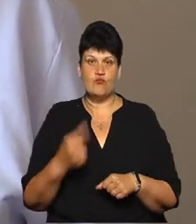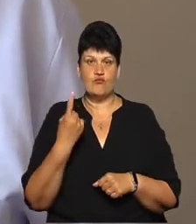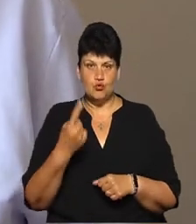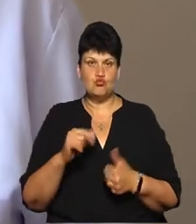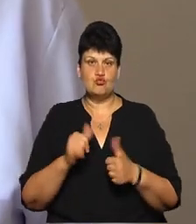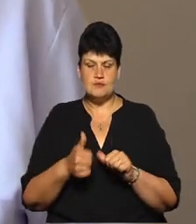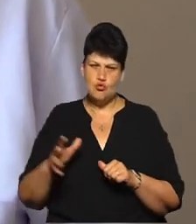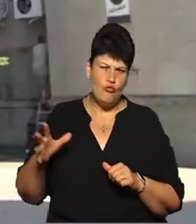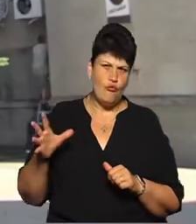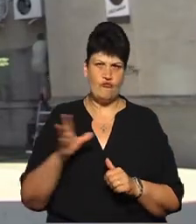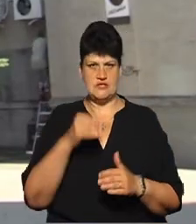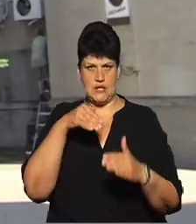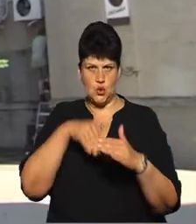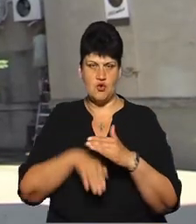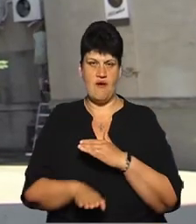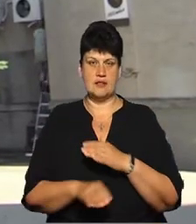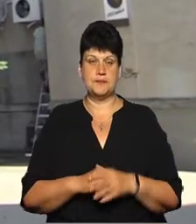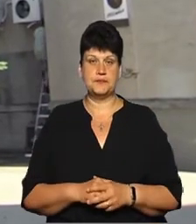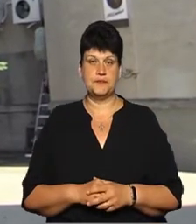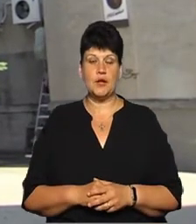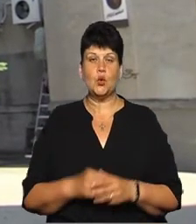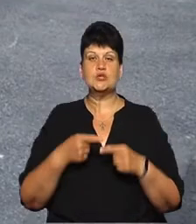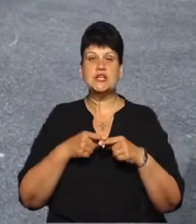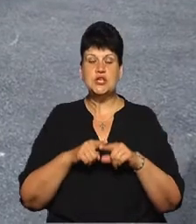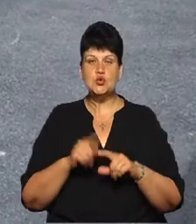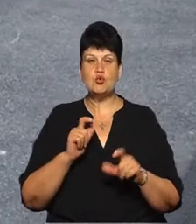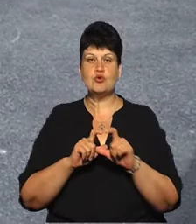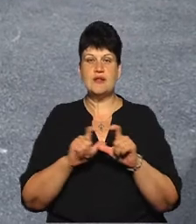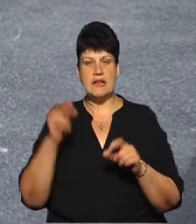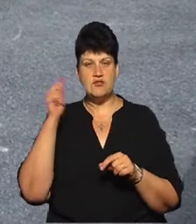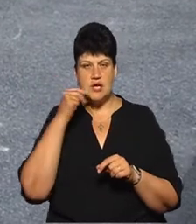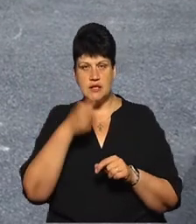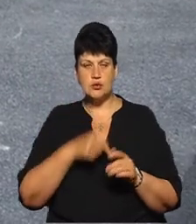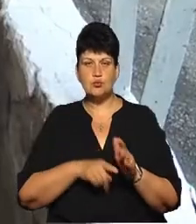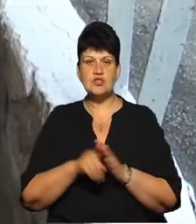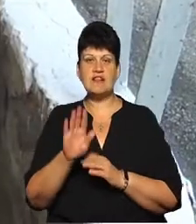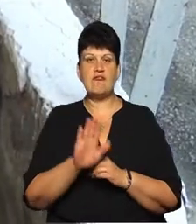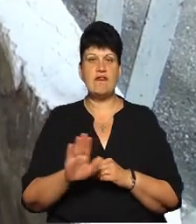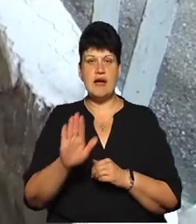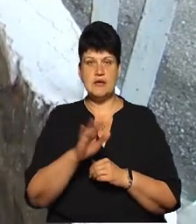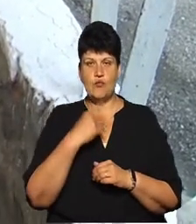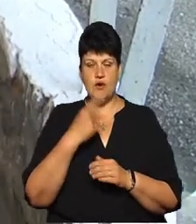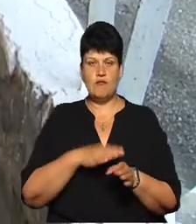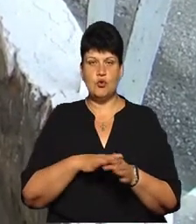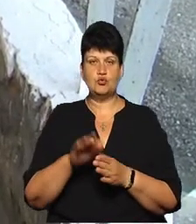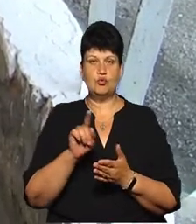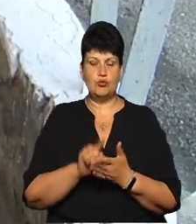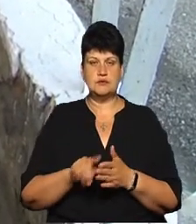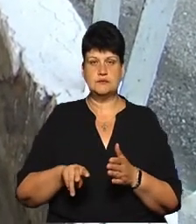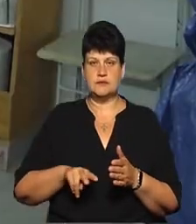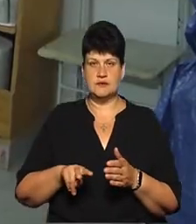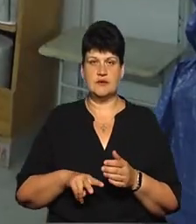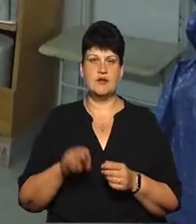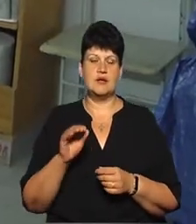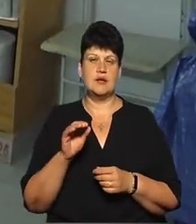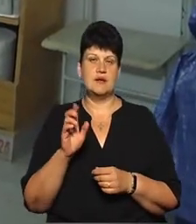всіх сховати в укриття. У технічному університеті навчальний рік розпочинатимуть з вересня, каже виконувач обов'язків проректора Василь Фелима. За